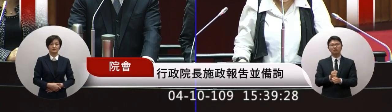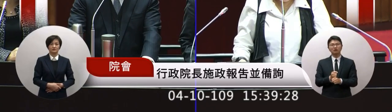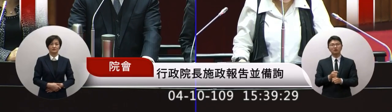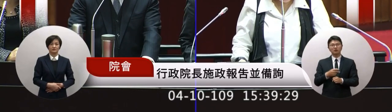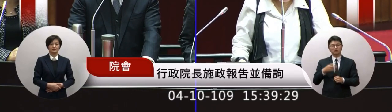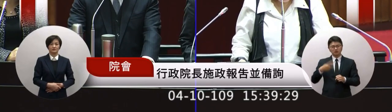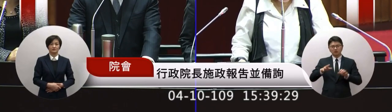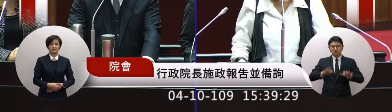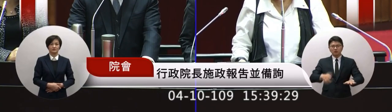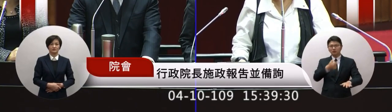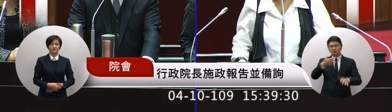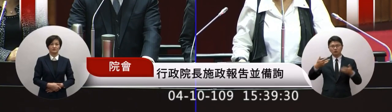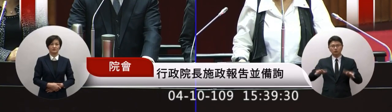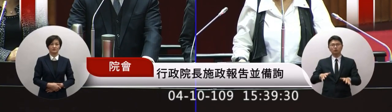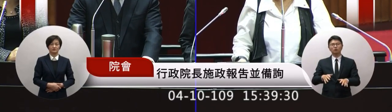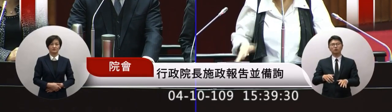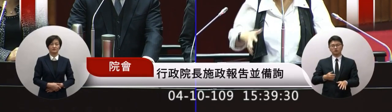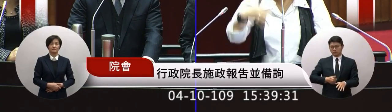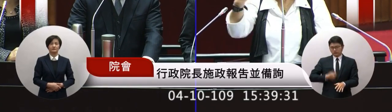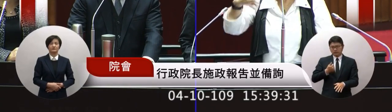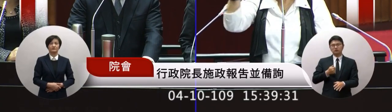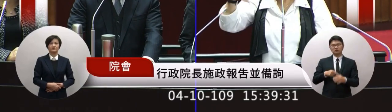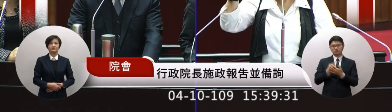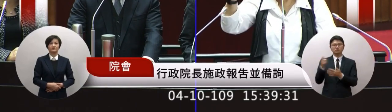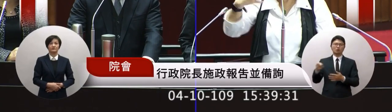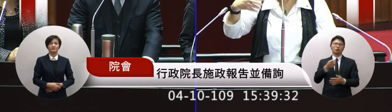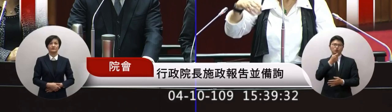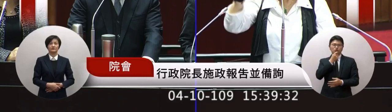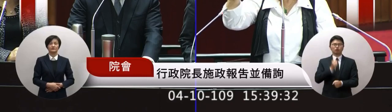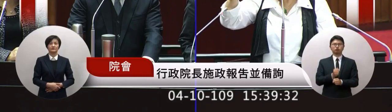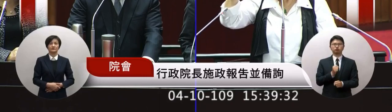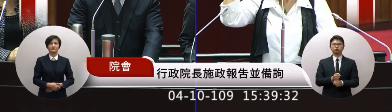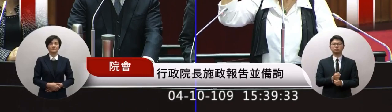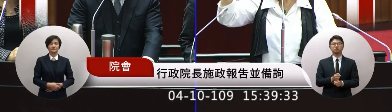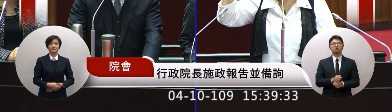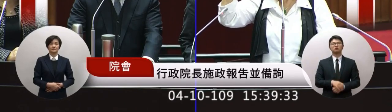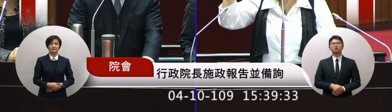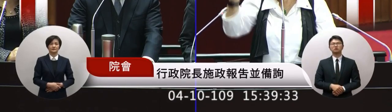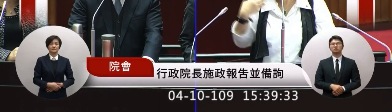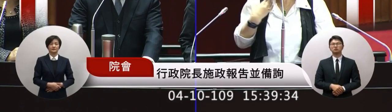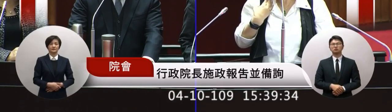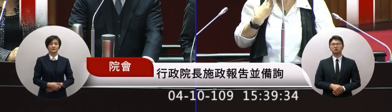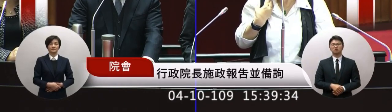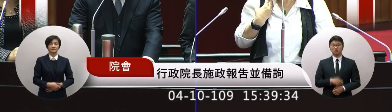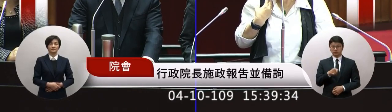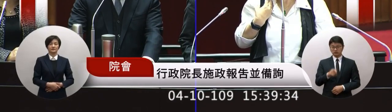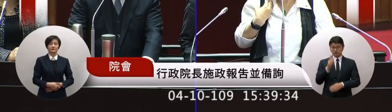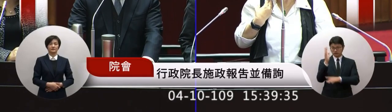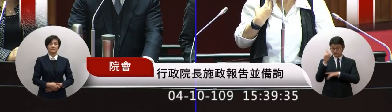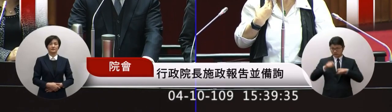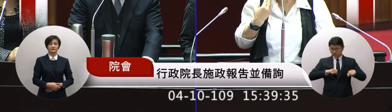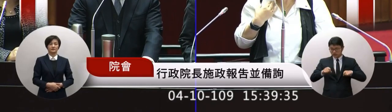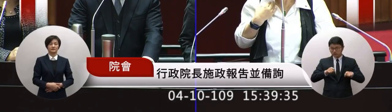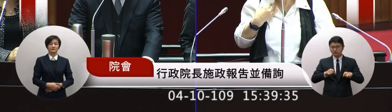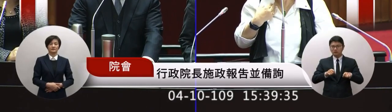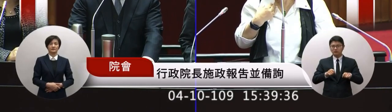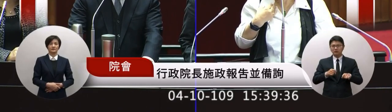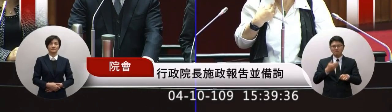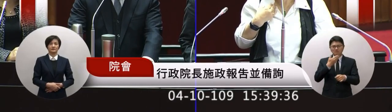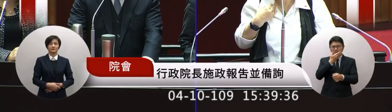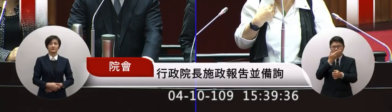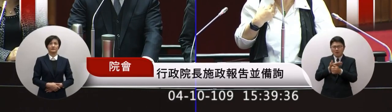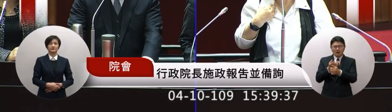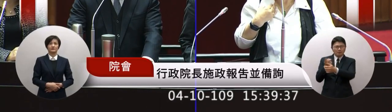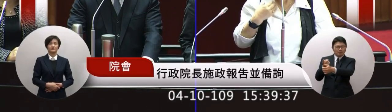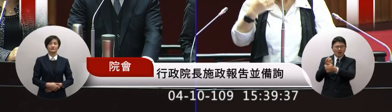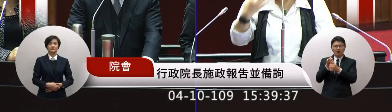性的劳力，所以我们能不能啊，在增加这个政策的诱因上面，劳动政策的诱